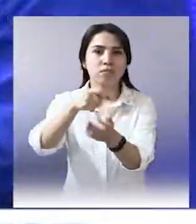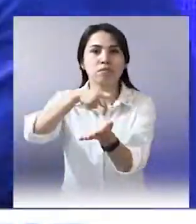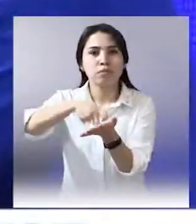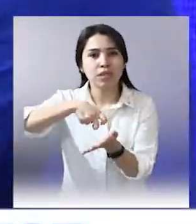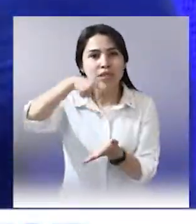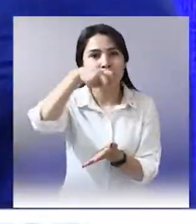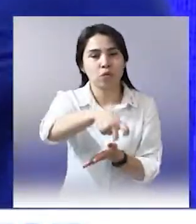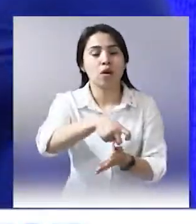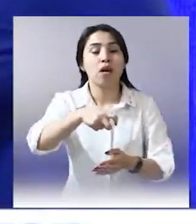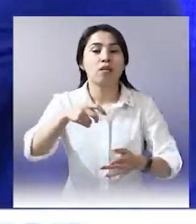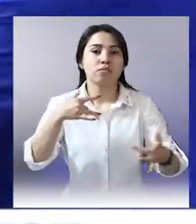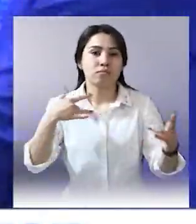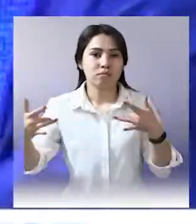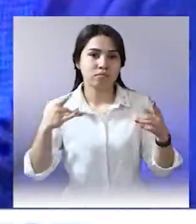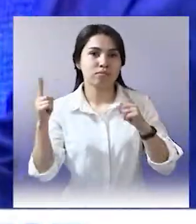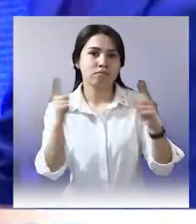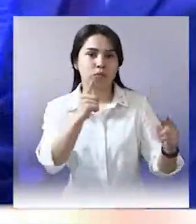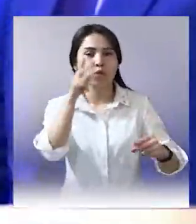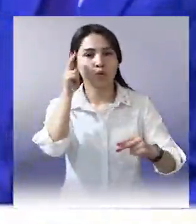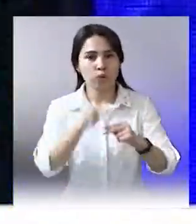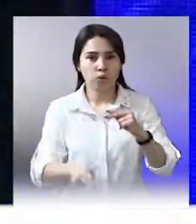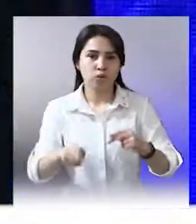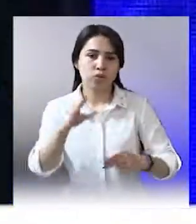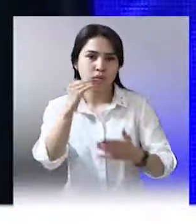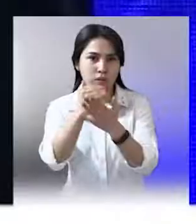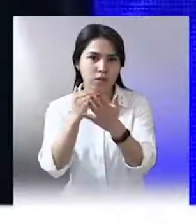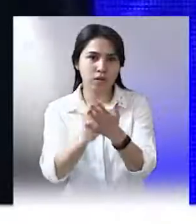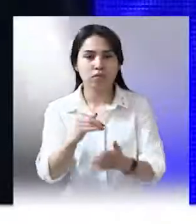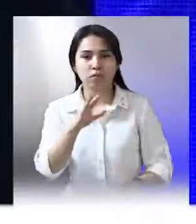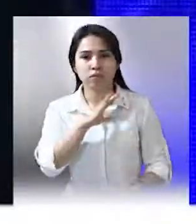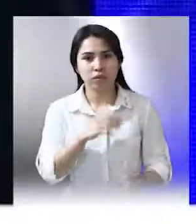письма. Мероприятие завершилось концертной программой.